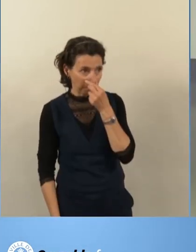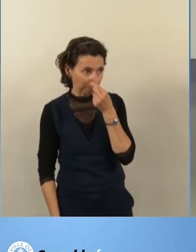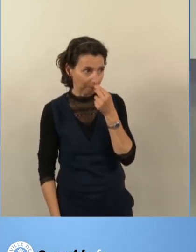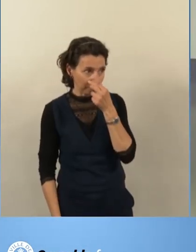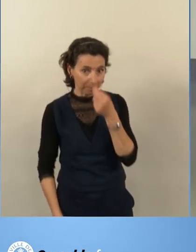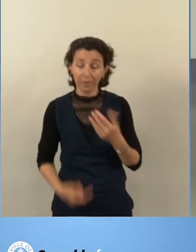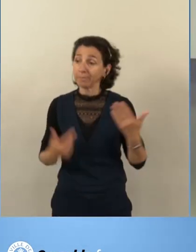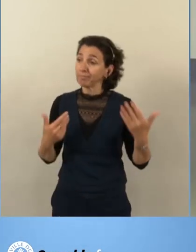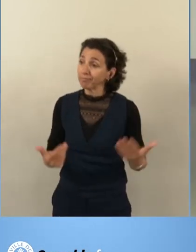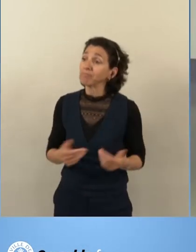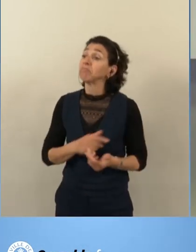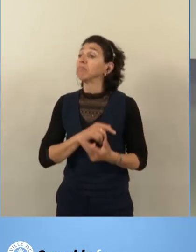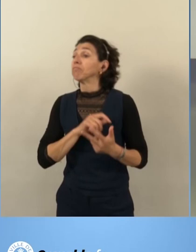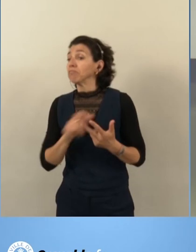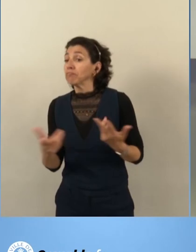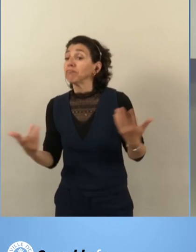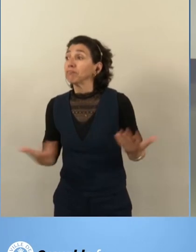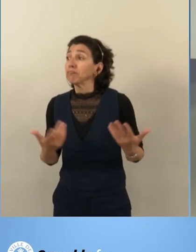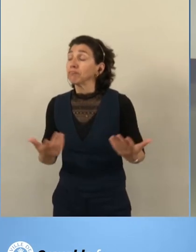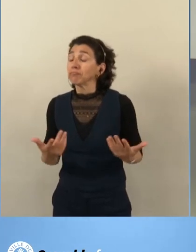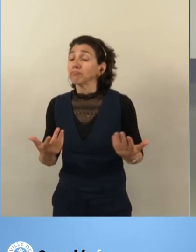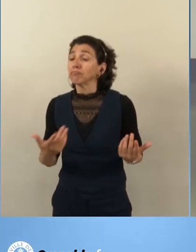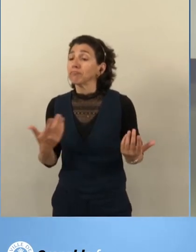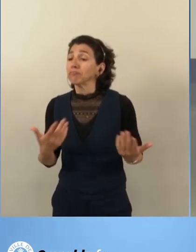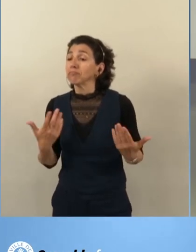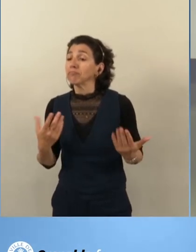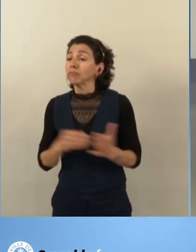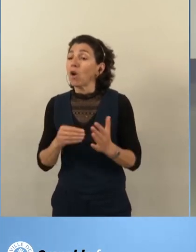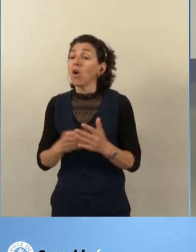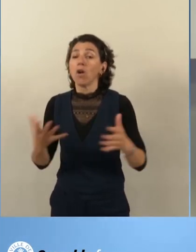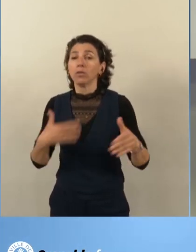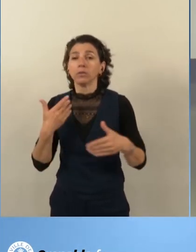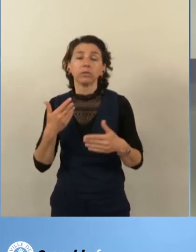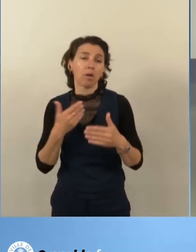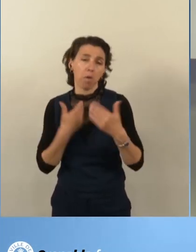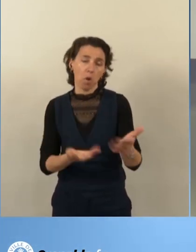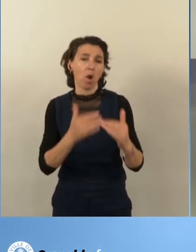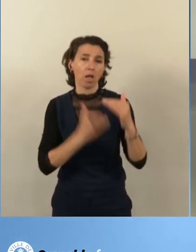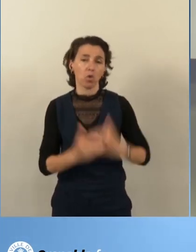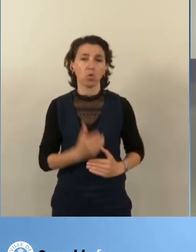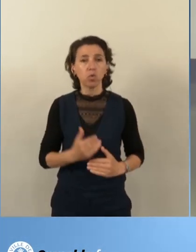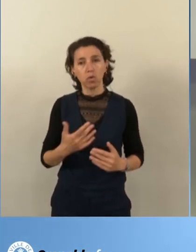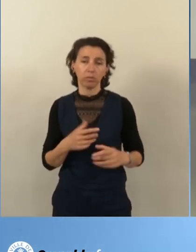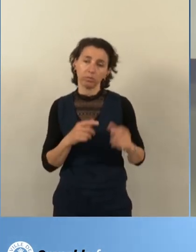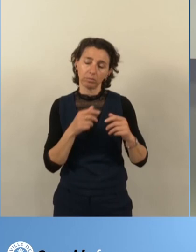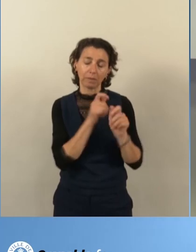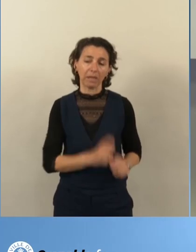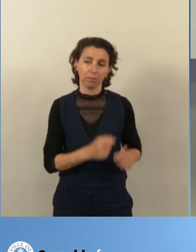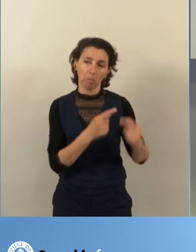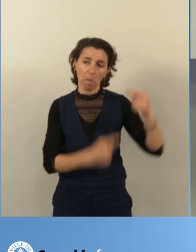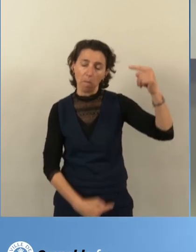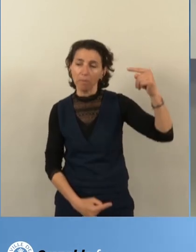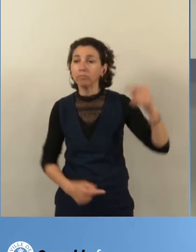allez je vous propose de tenir quand même à l'ordre du jour il y a-t-il des demandes de parole